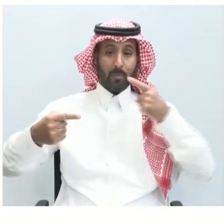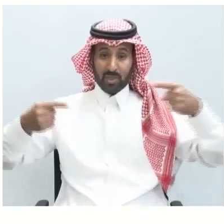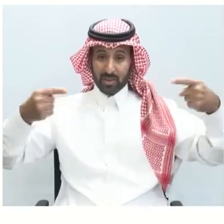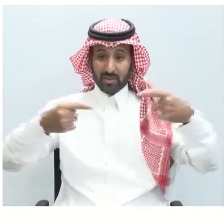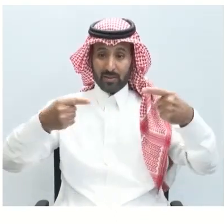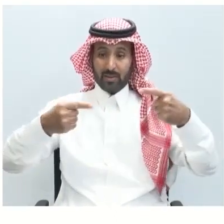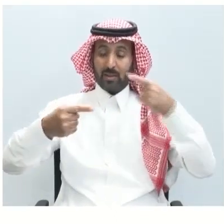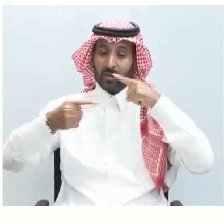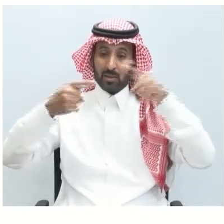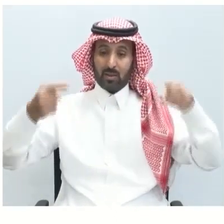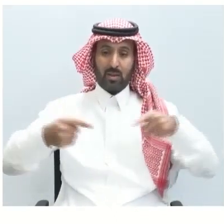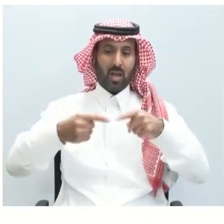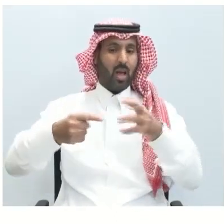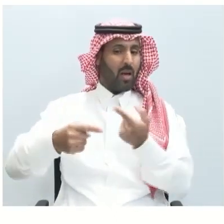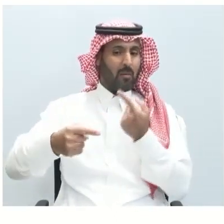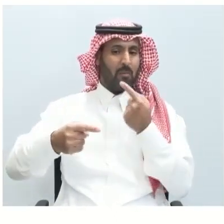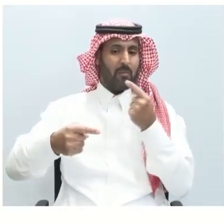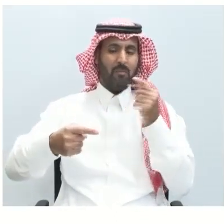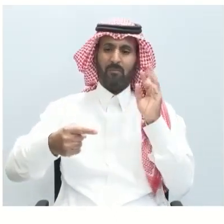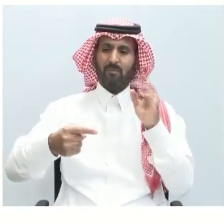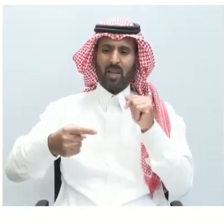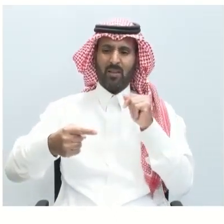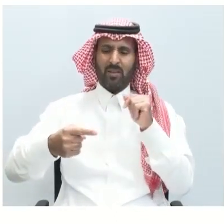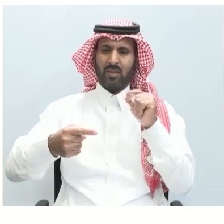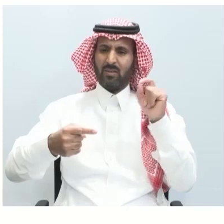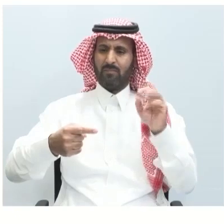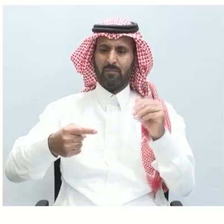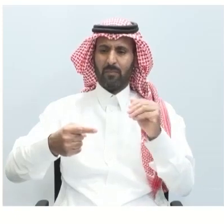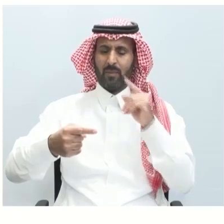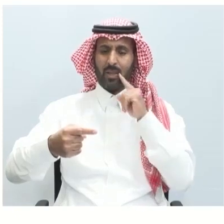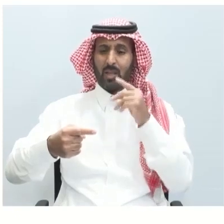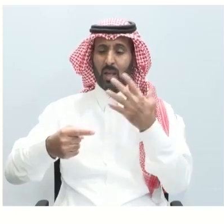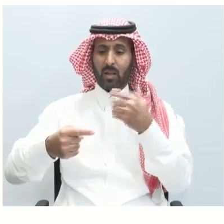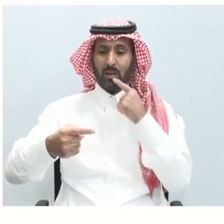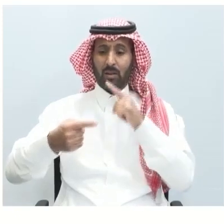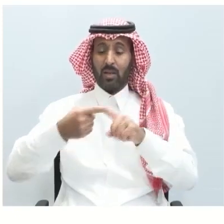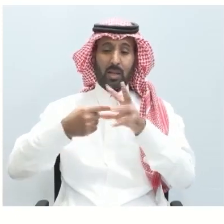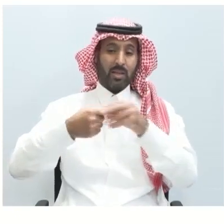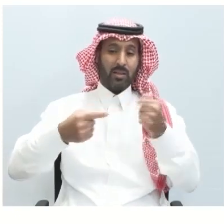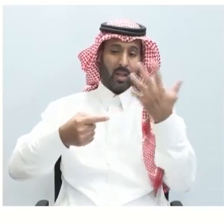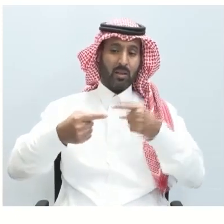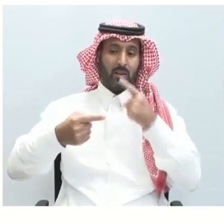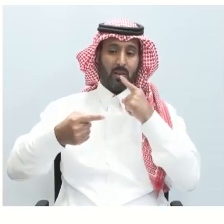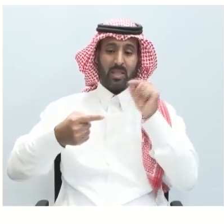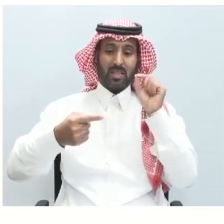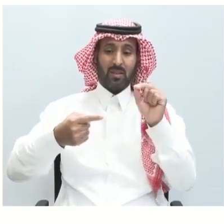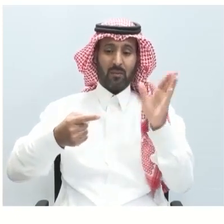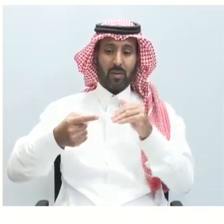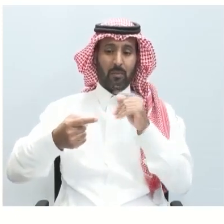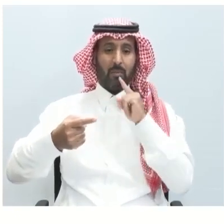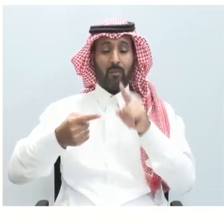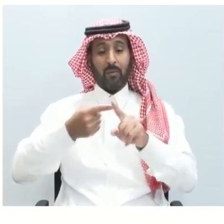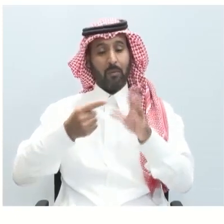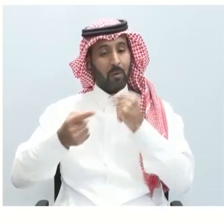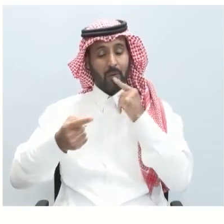سيكون الفرق بينهما احسنتم اذا القوه المحصله ستكون الفرق بينهما 15 ناقص 15 ستعطيني صفر